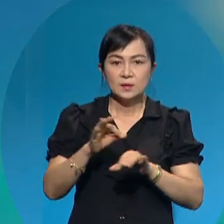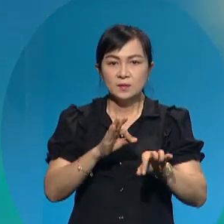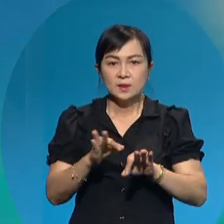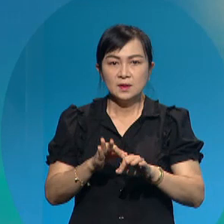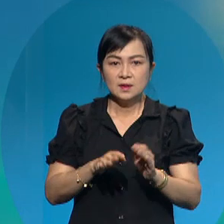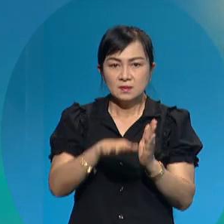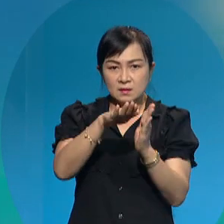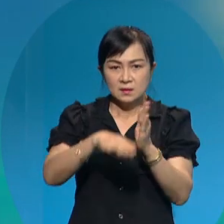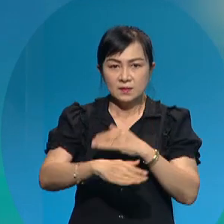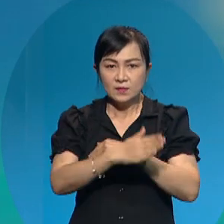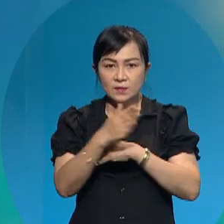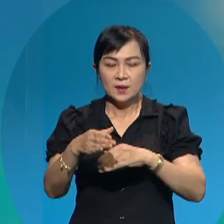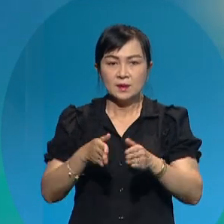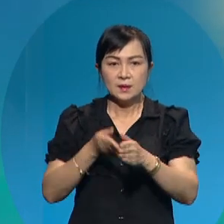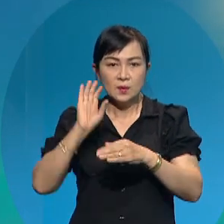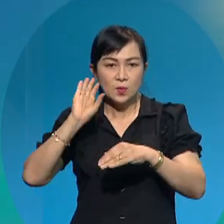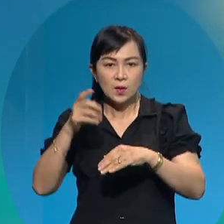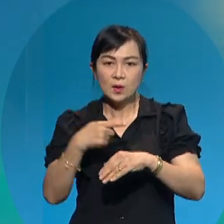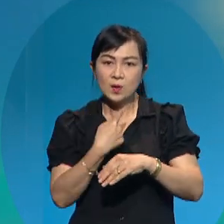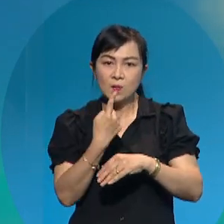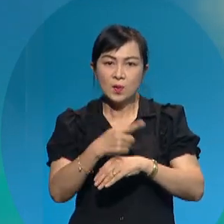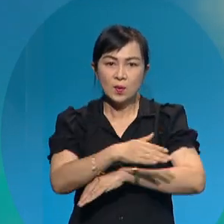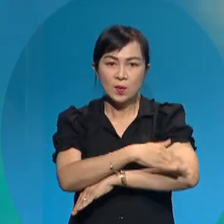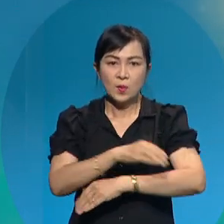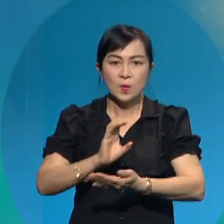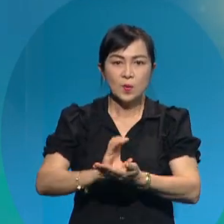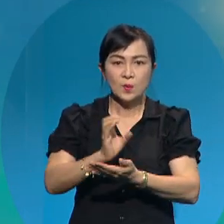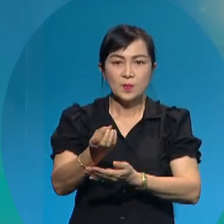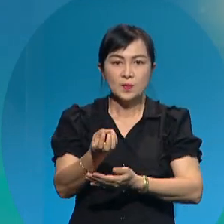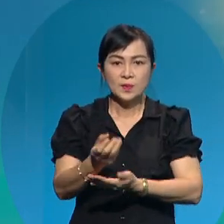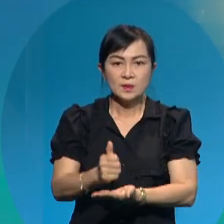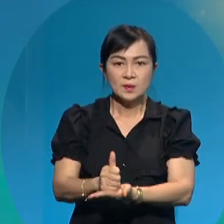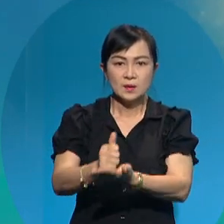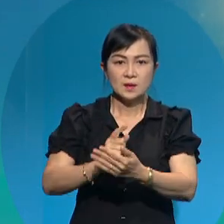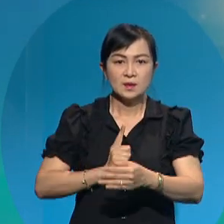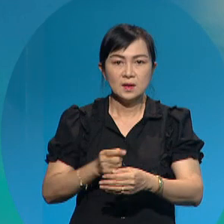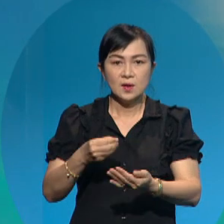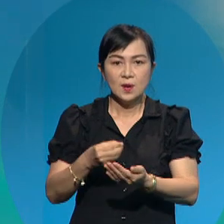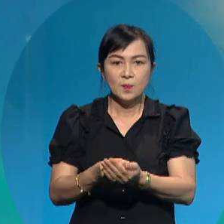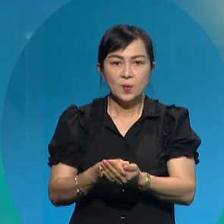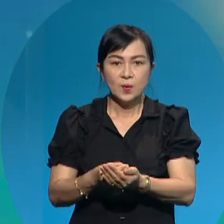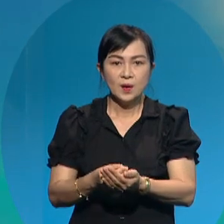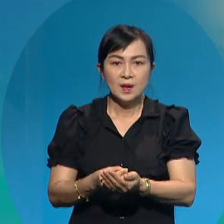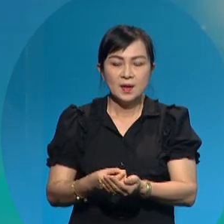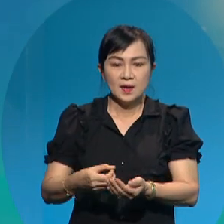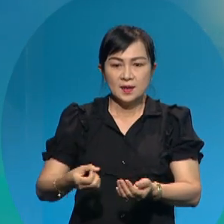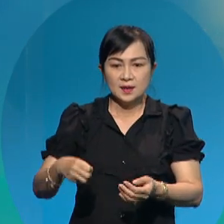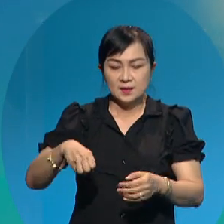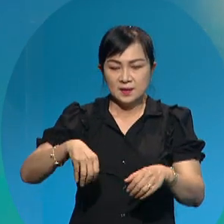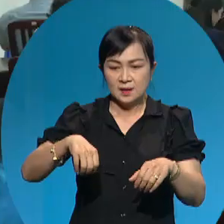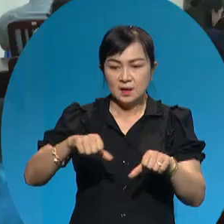Hồ Chí Minh và chương trình phát triển Liên Hợp Quốc đã công bố chương trình hỗ trợ cung cấp vốn vay ưu đãi cho cá nhân mua sắm xe điện tại thành